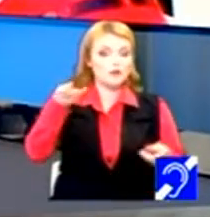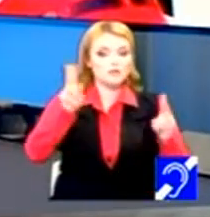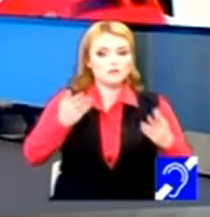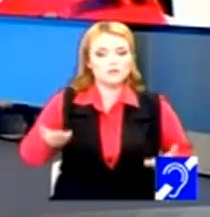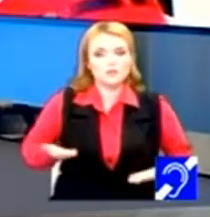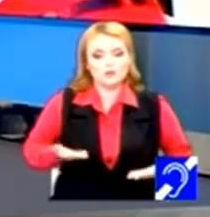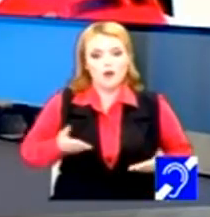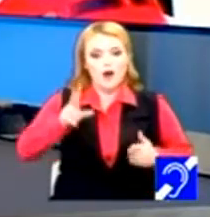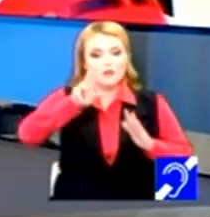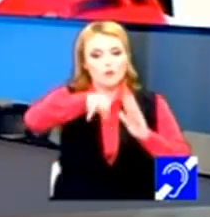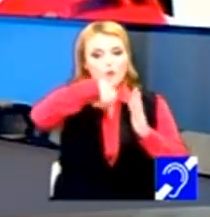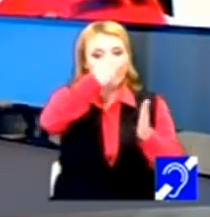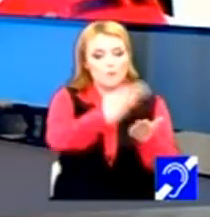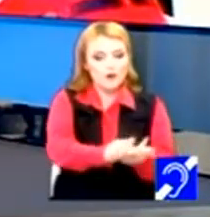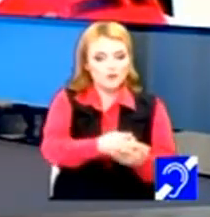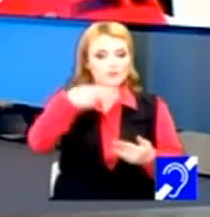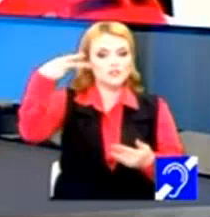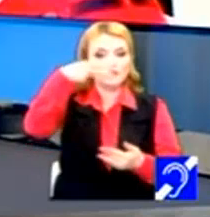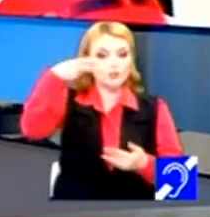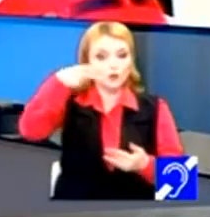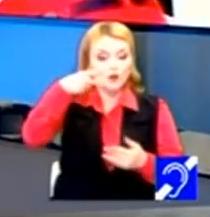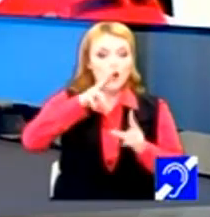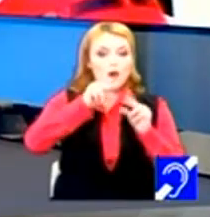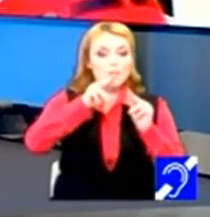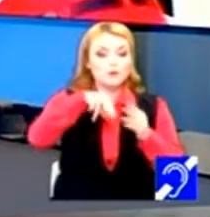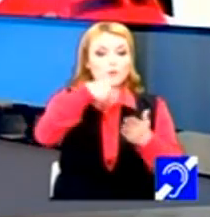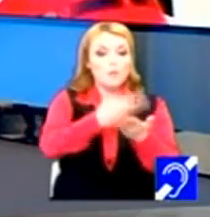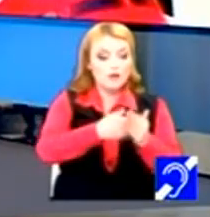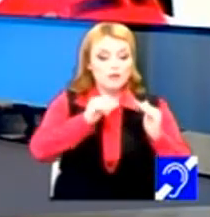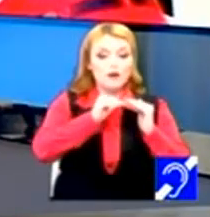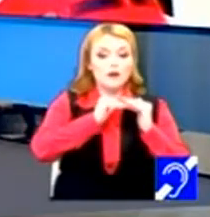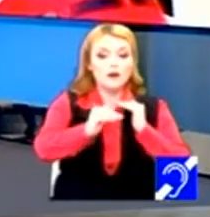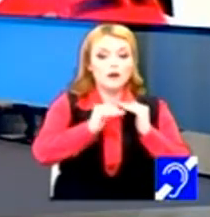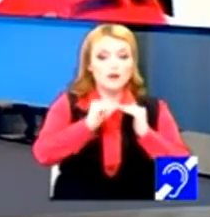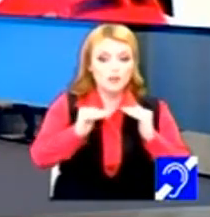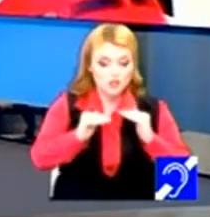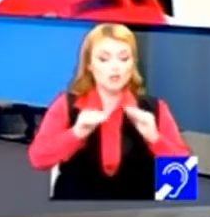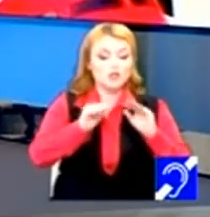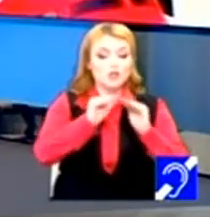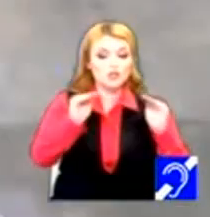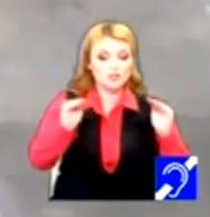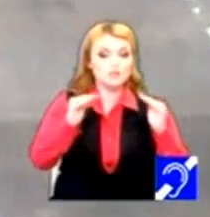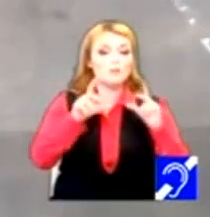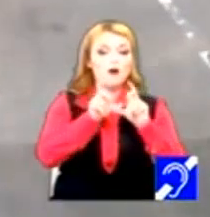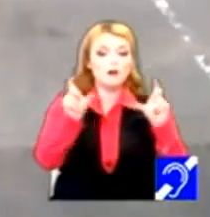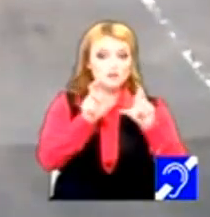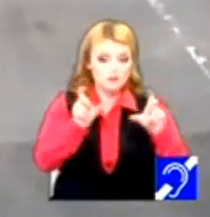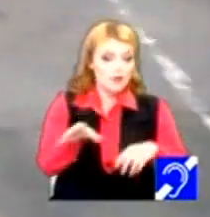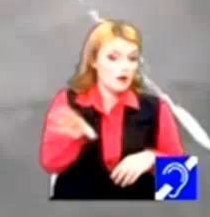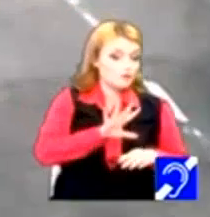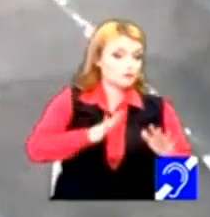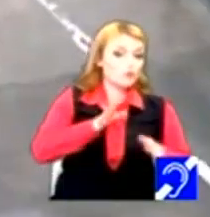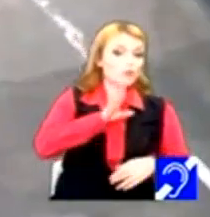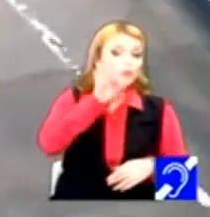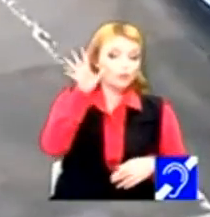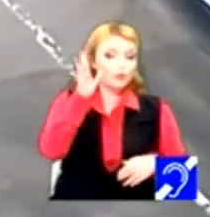căzut de la etajul 2 pe acoperișul magazinului aflat la parterul blocului de locuințe. Totul s-a întâmplat dimineață, în